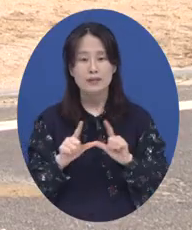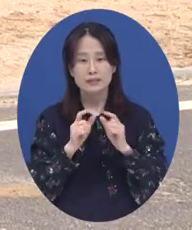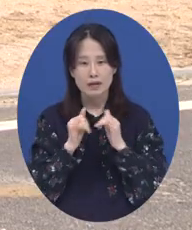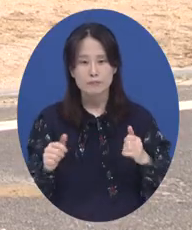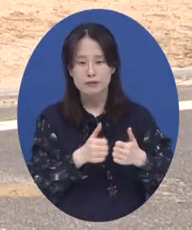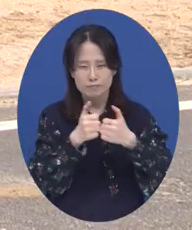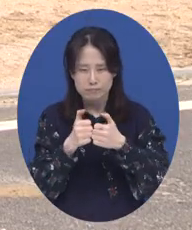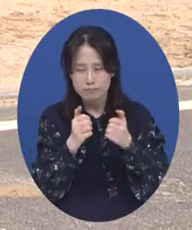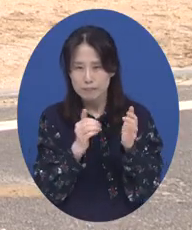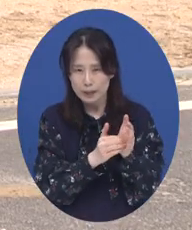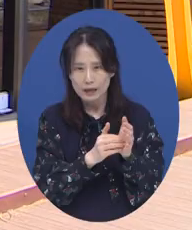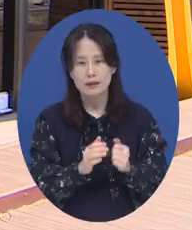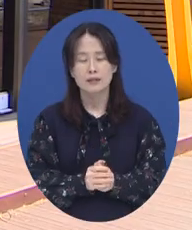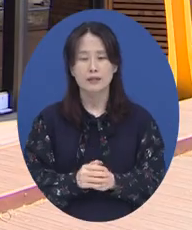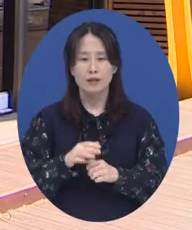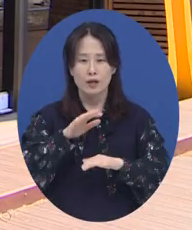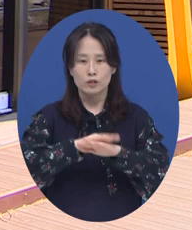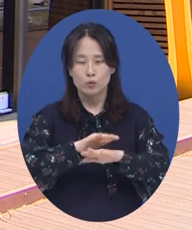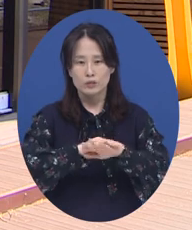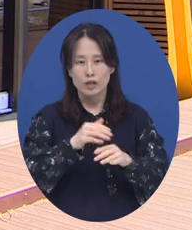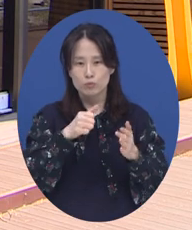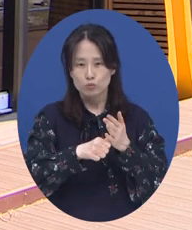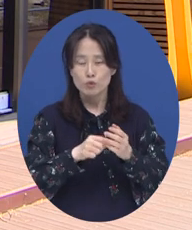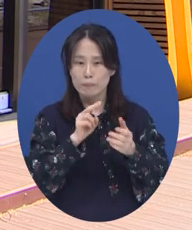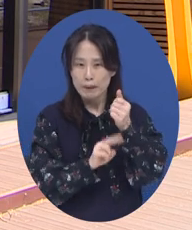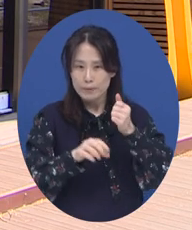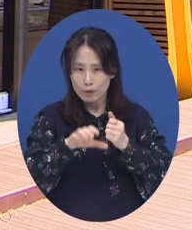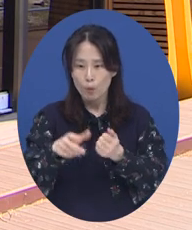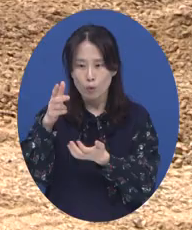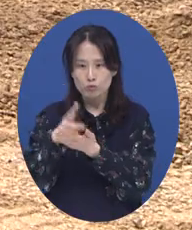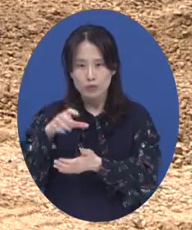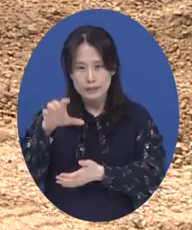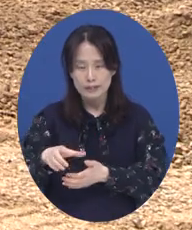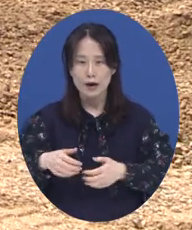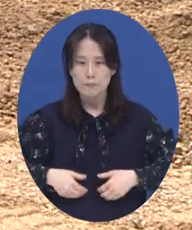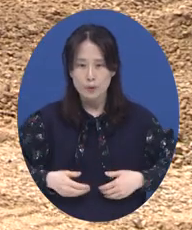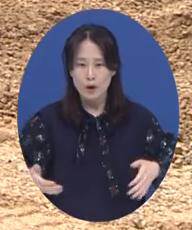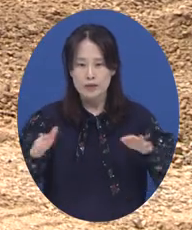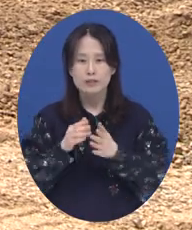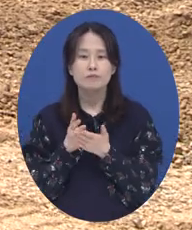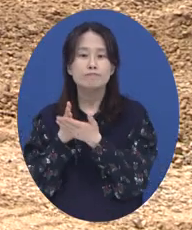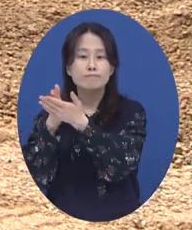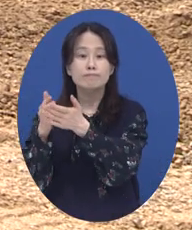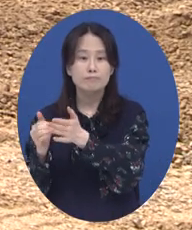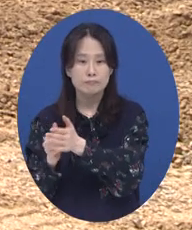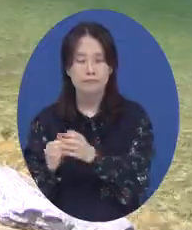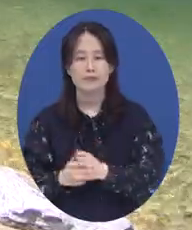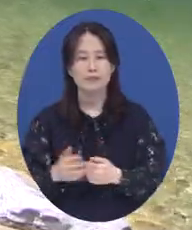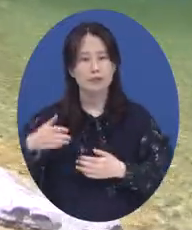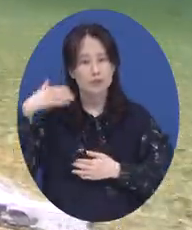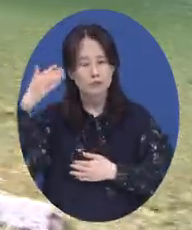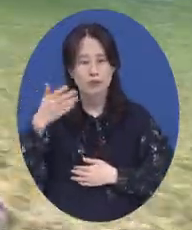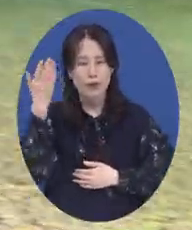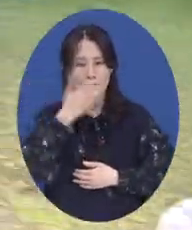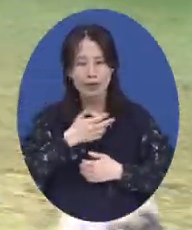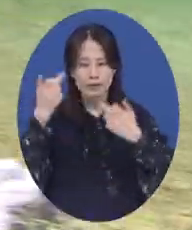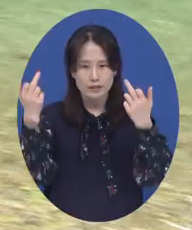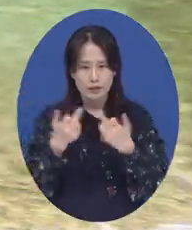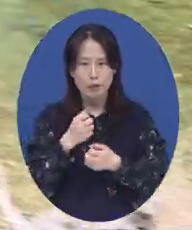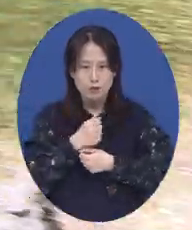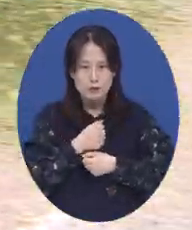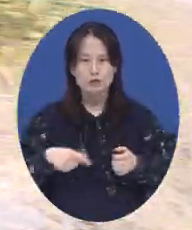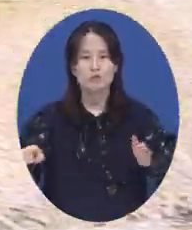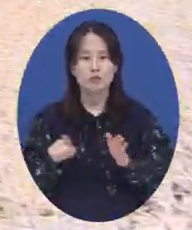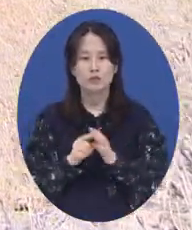마을 주민들이 회의를 통해 농산물 판매장 주차장과 같은 필요한 시설들을 제안했습니다 추 후 청정